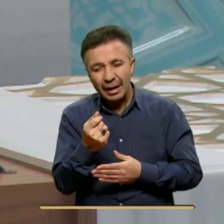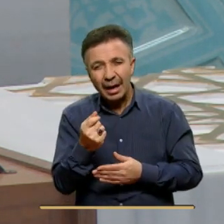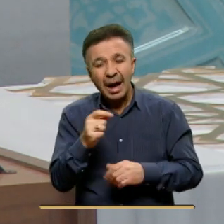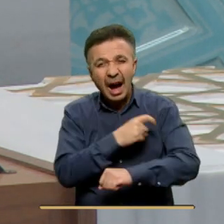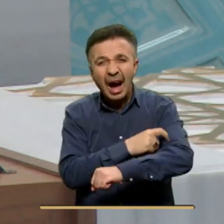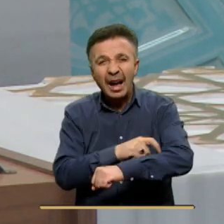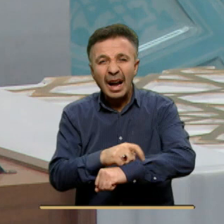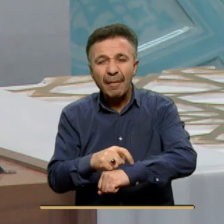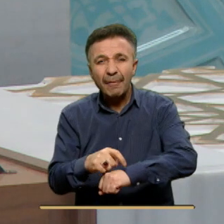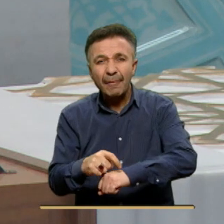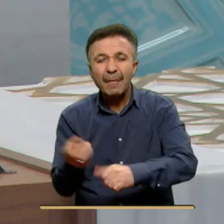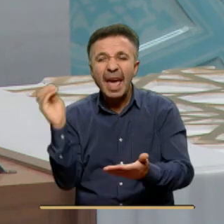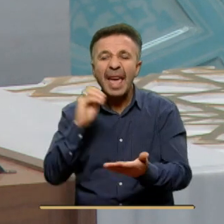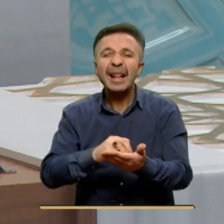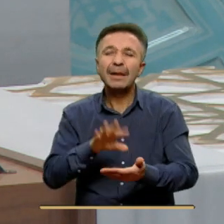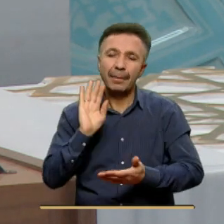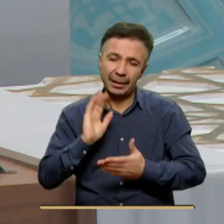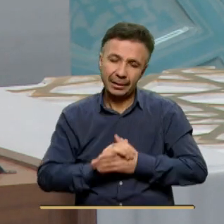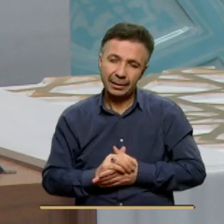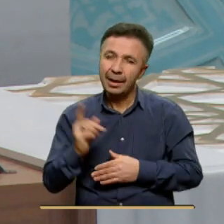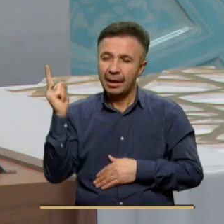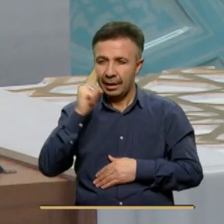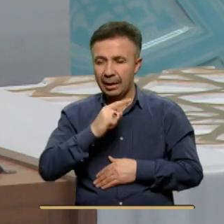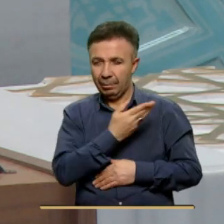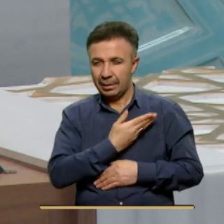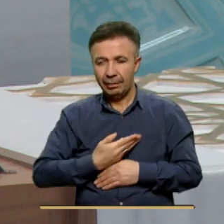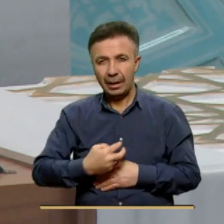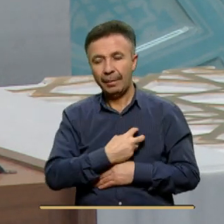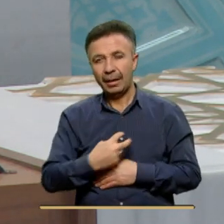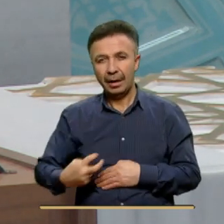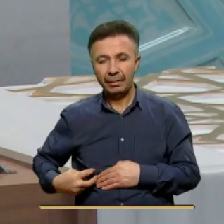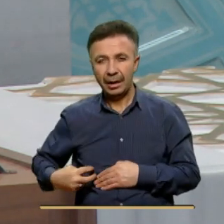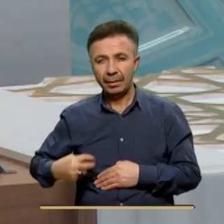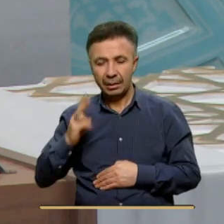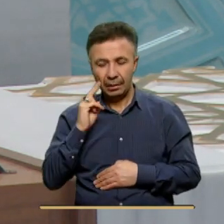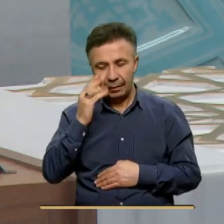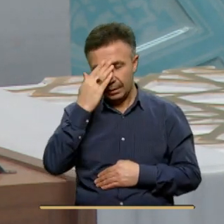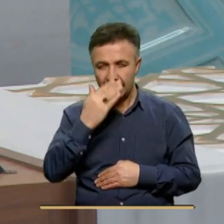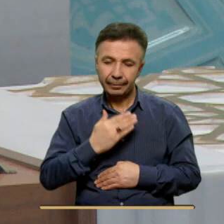katmamaktır. Nitekim sevgili Peygamberimiz aleyhissalatu vesselam